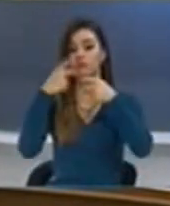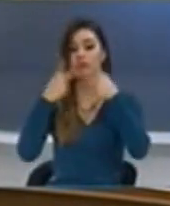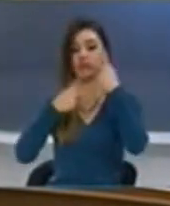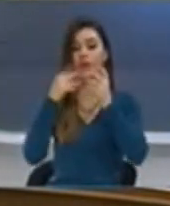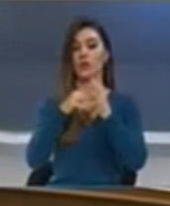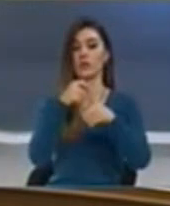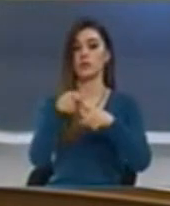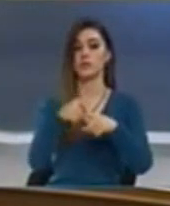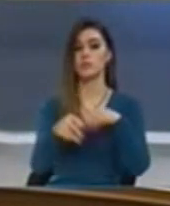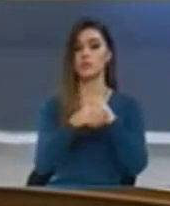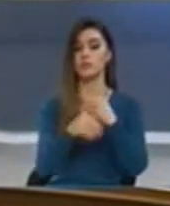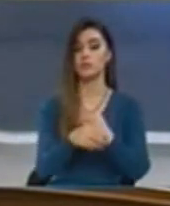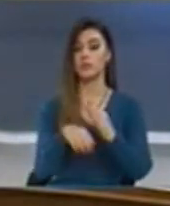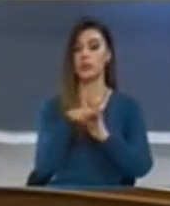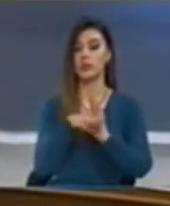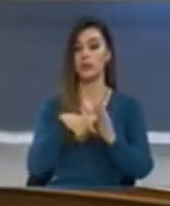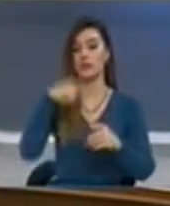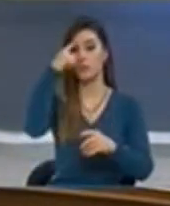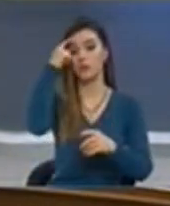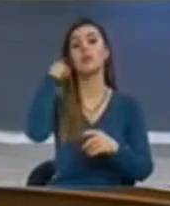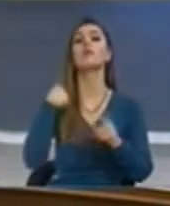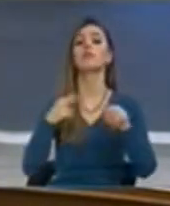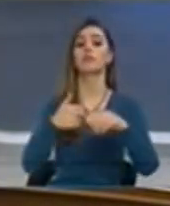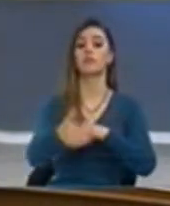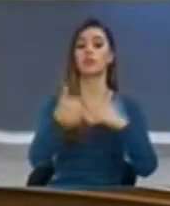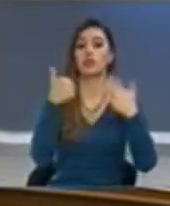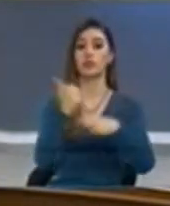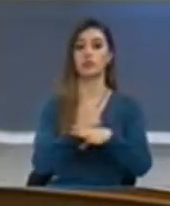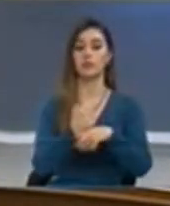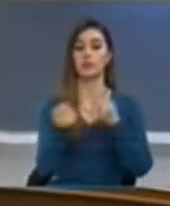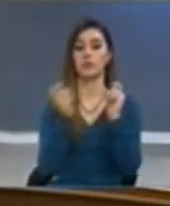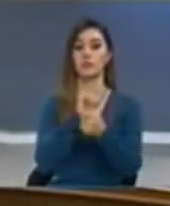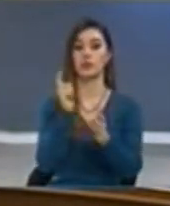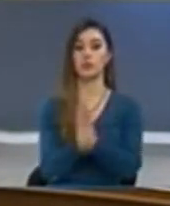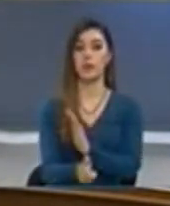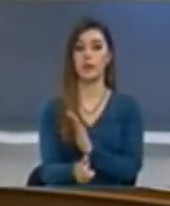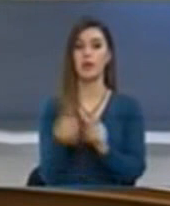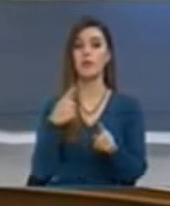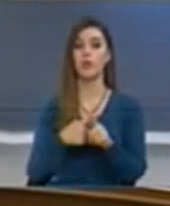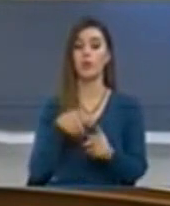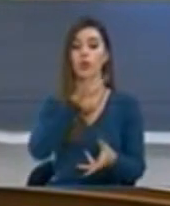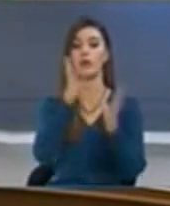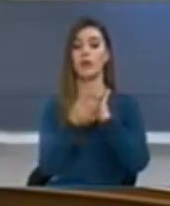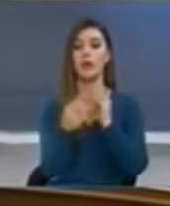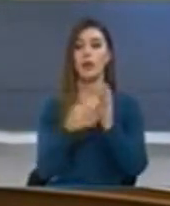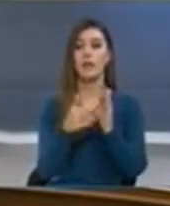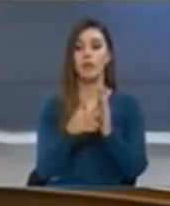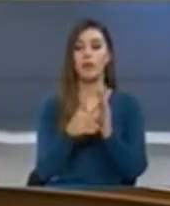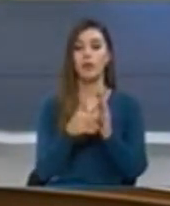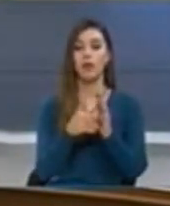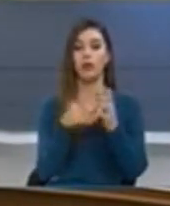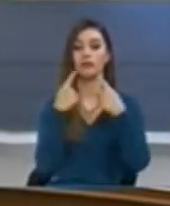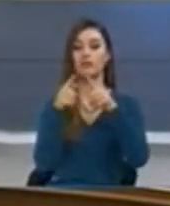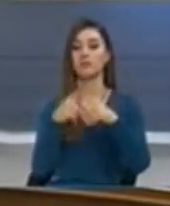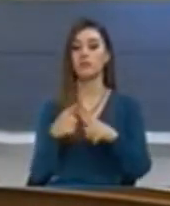e cila duhet përmirësohet dhe besoj në 6 mujorin e parë do të kemi përmirësim dhe përmbylljen e gjithë nevojave dhe akteve